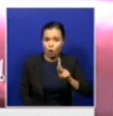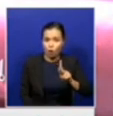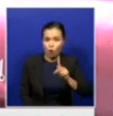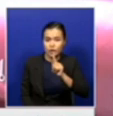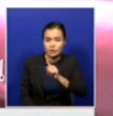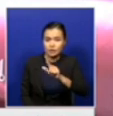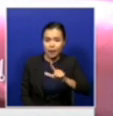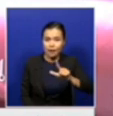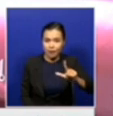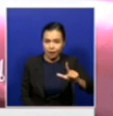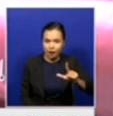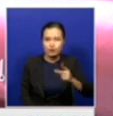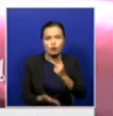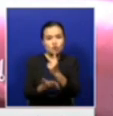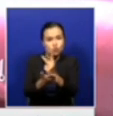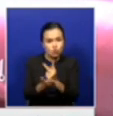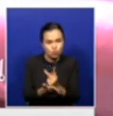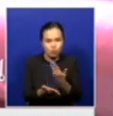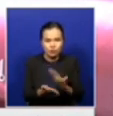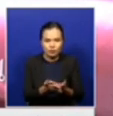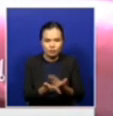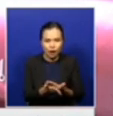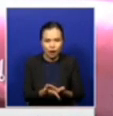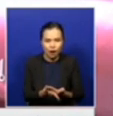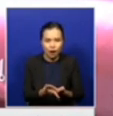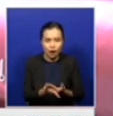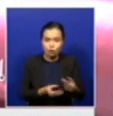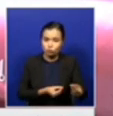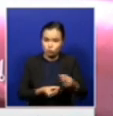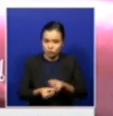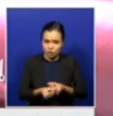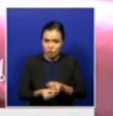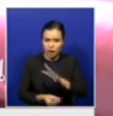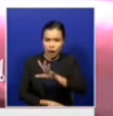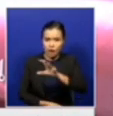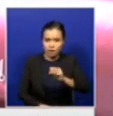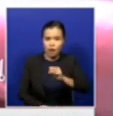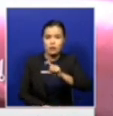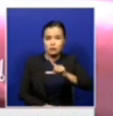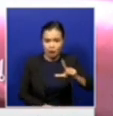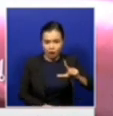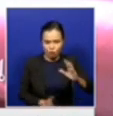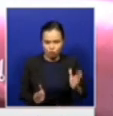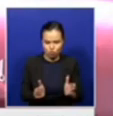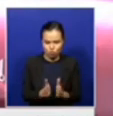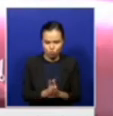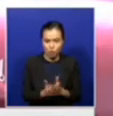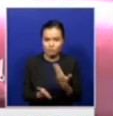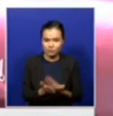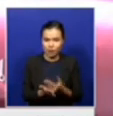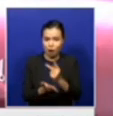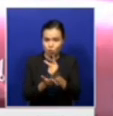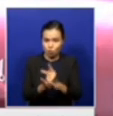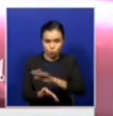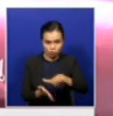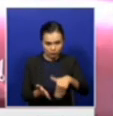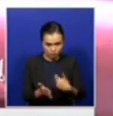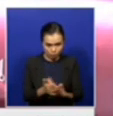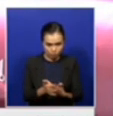ทนะครับแล้วก็ต้องไปกู้เงินชดเชยการขาดดุลของปี64อีก 500 ล้านบาทรวมเป็นเงินที่ท่านจะต้องกู้ทั้งสิ้นครับ